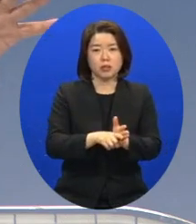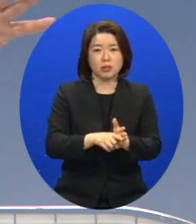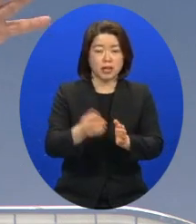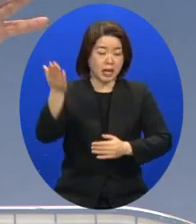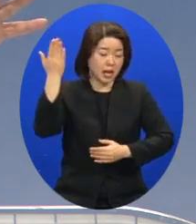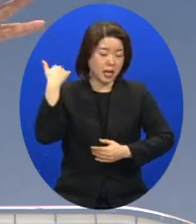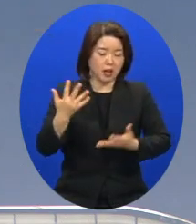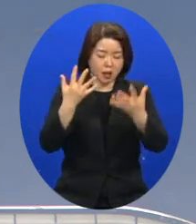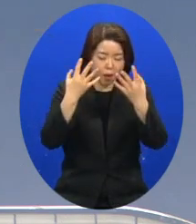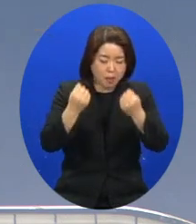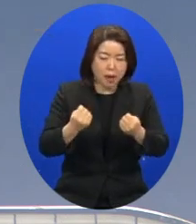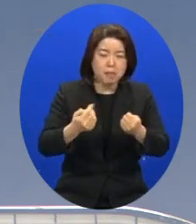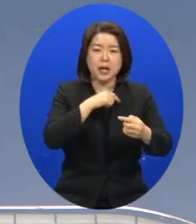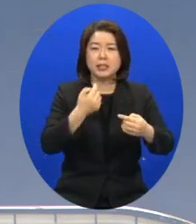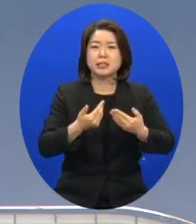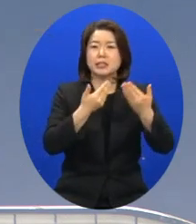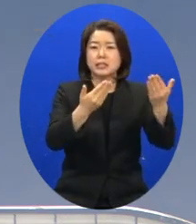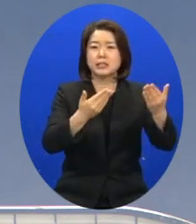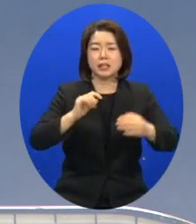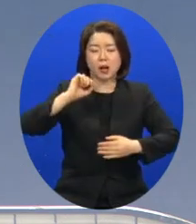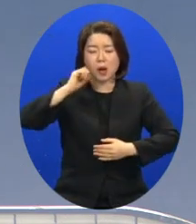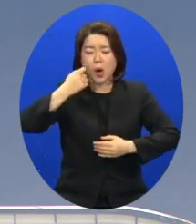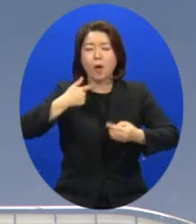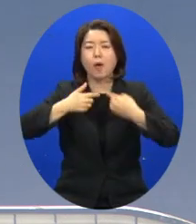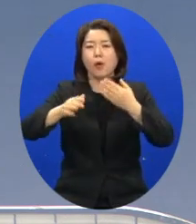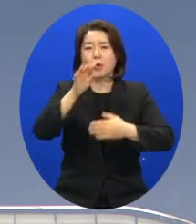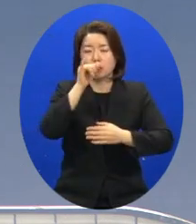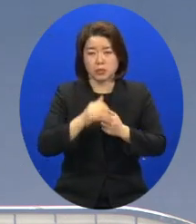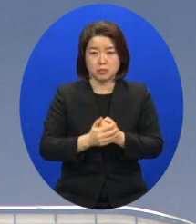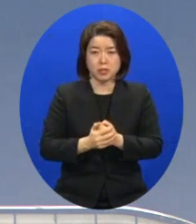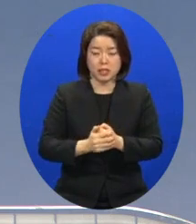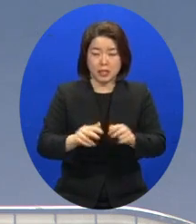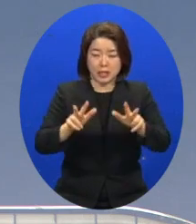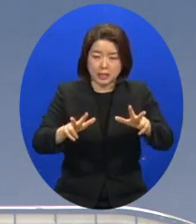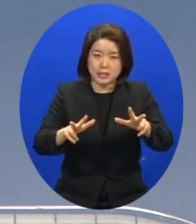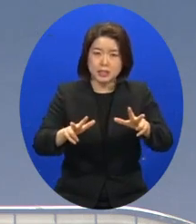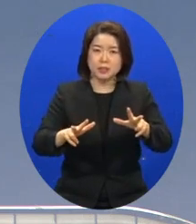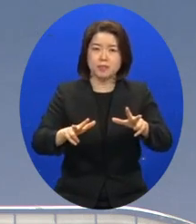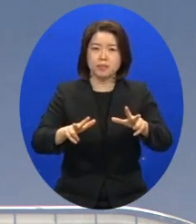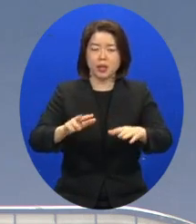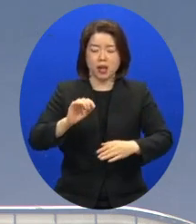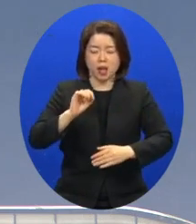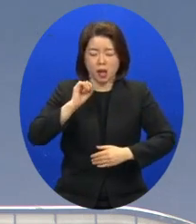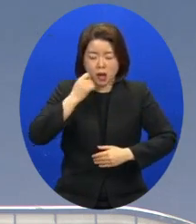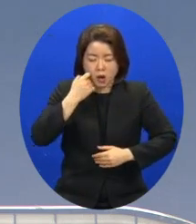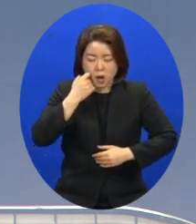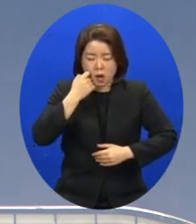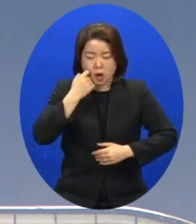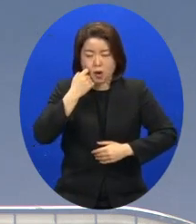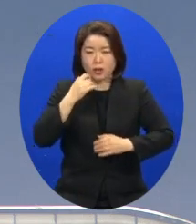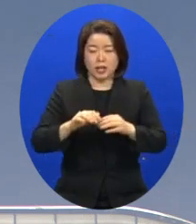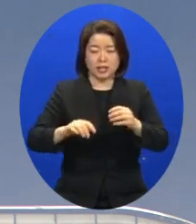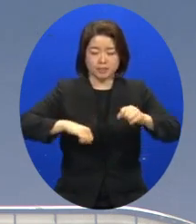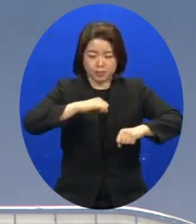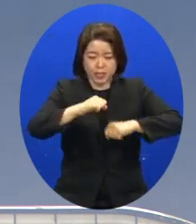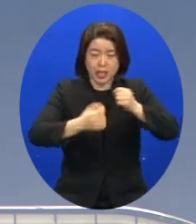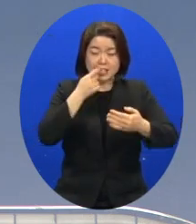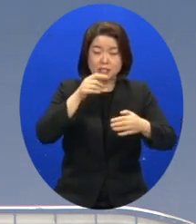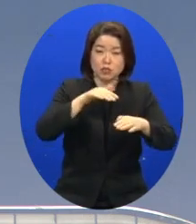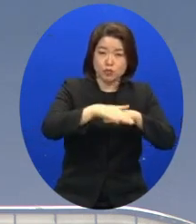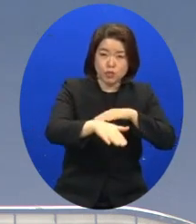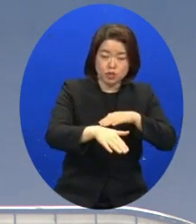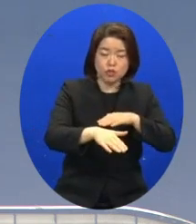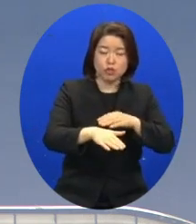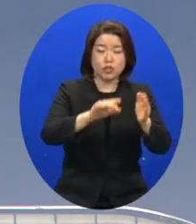많은 희생을 치르고 어려움을 겪었습니다 이제 교우 자유 민주주의 시대에 살고 있는 겁니다 그러나